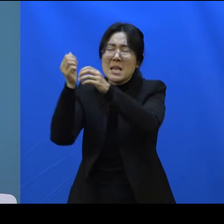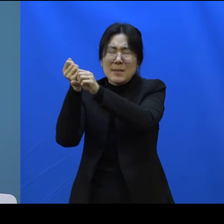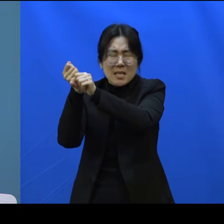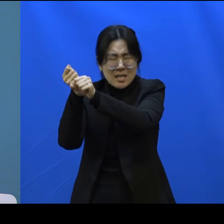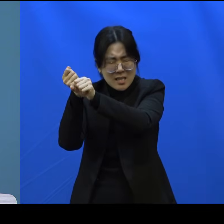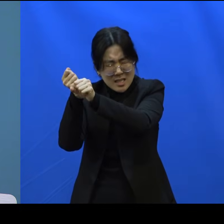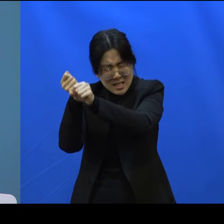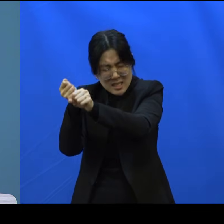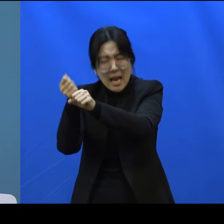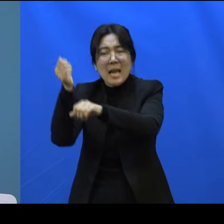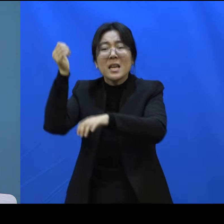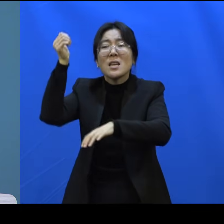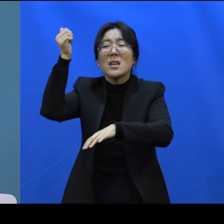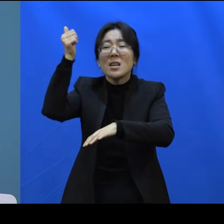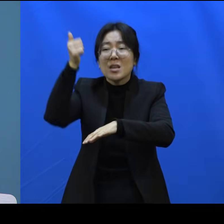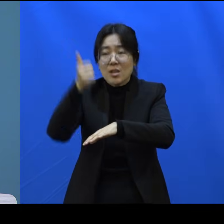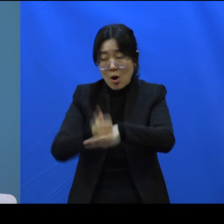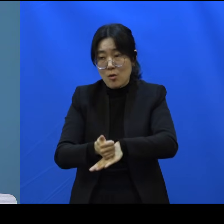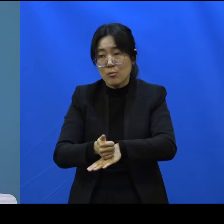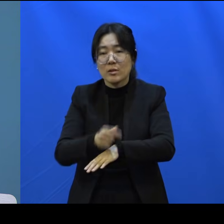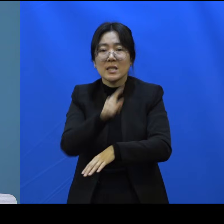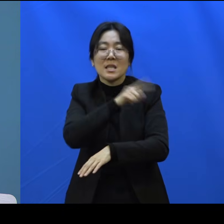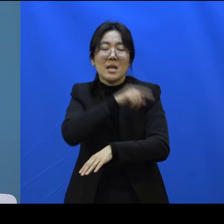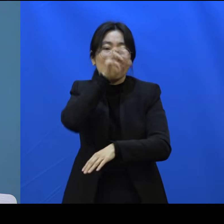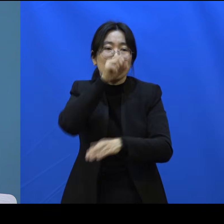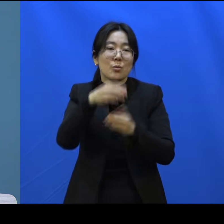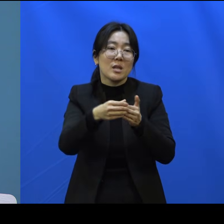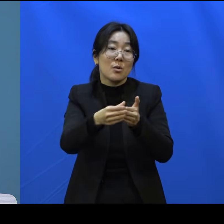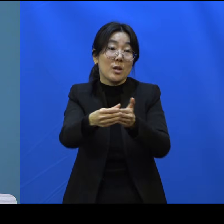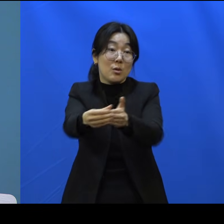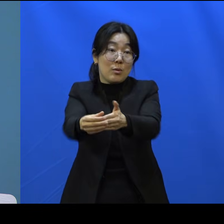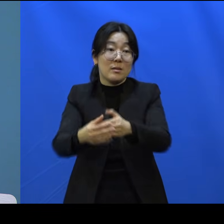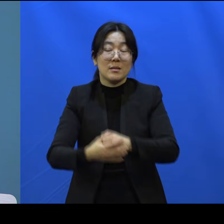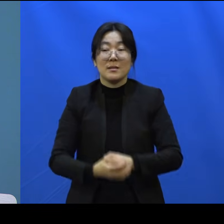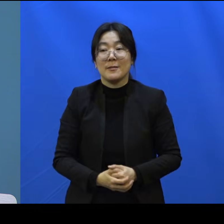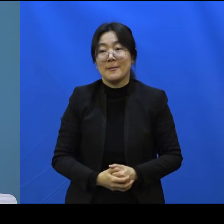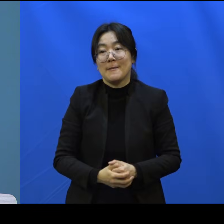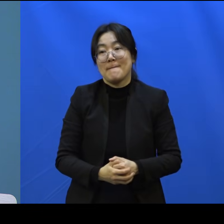그 가시가 바울을 가장 좋은 길로 인도하신 거예요.